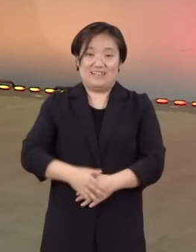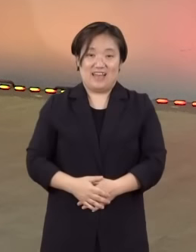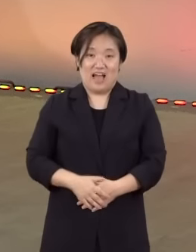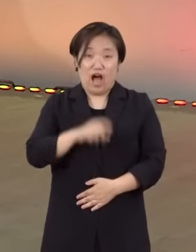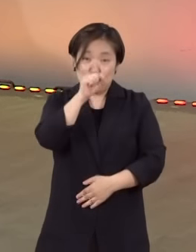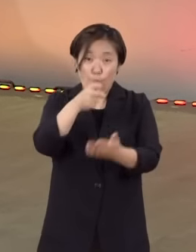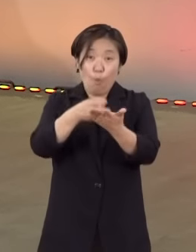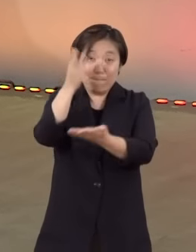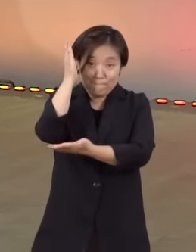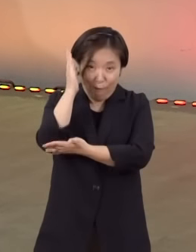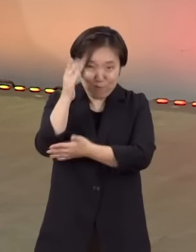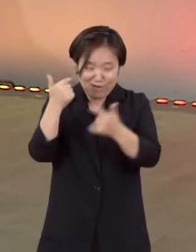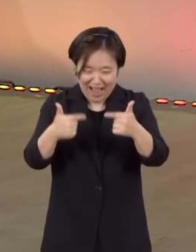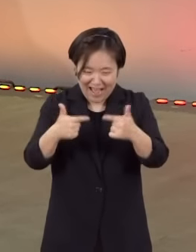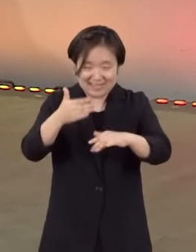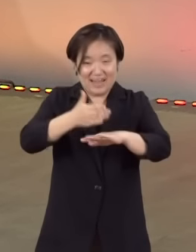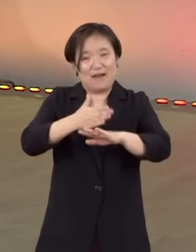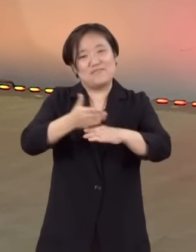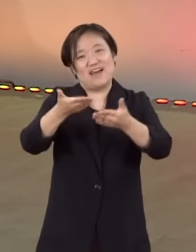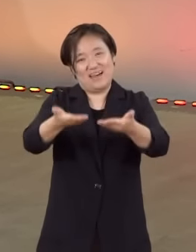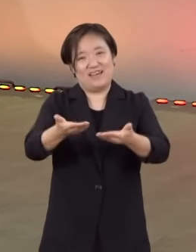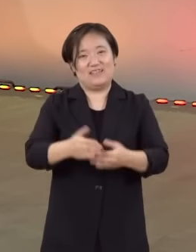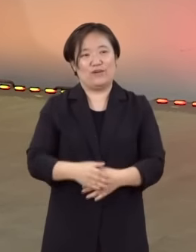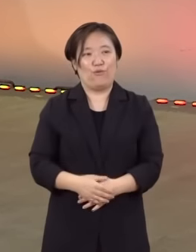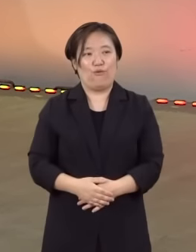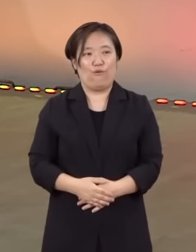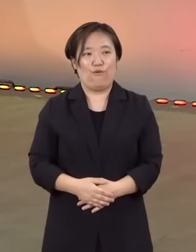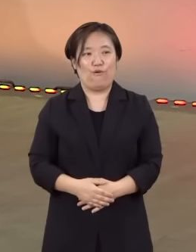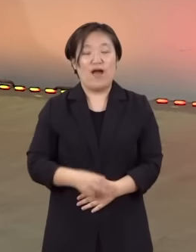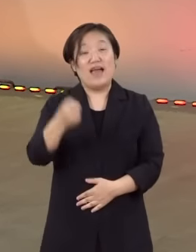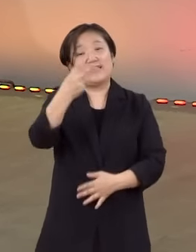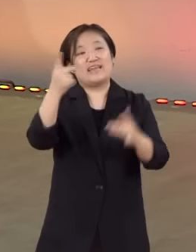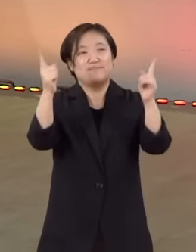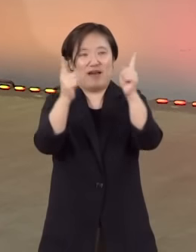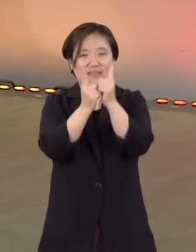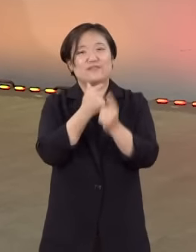항상 감사드리며 또 수 있으면